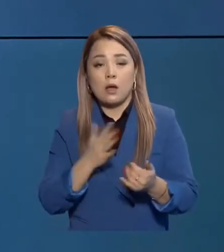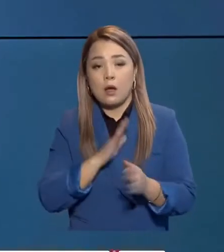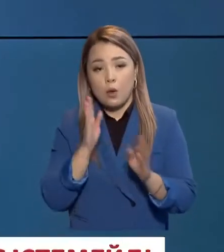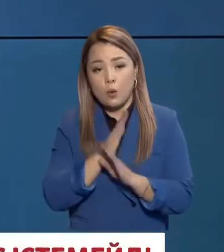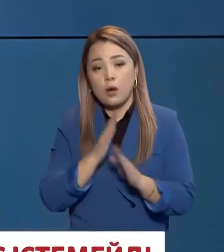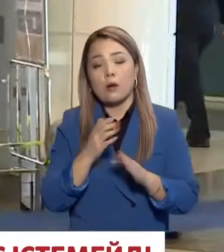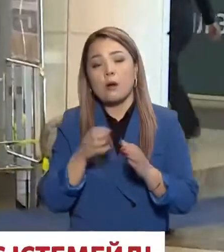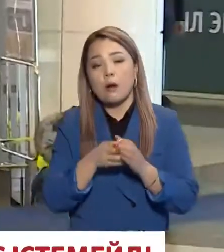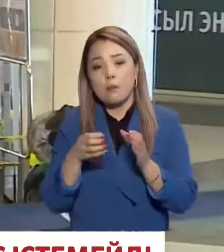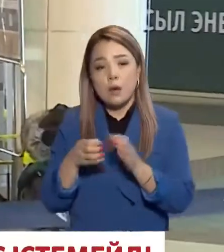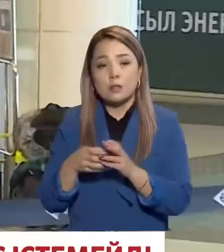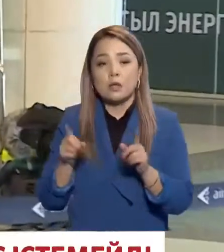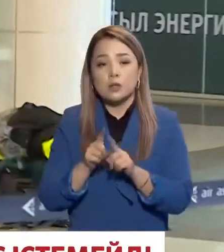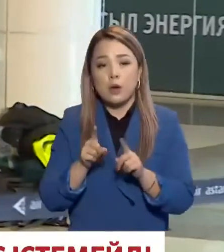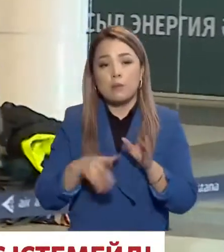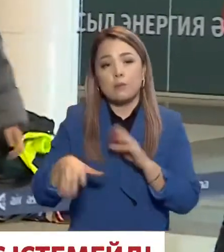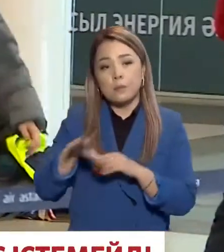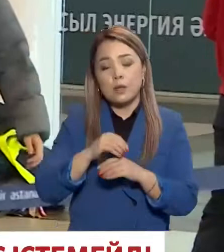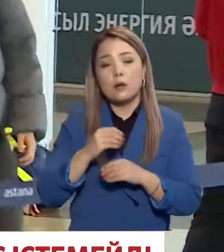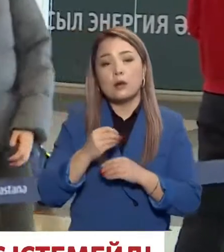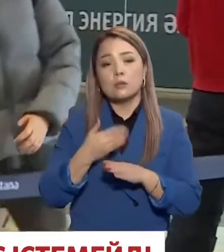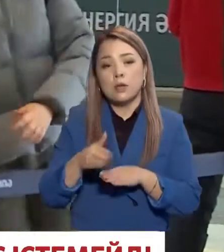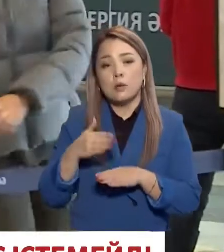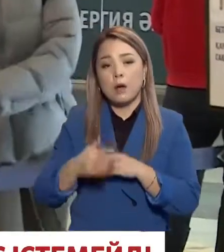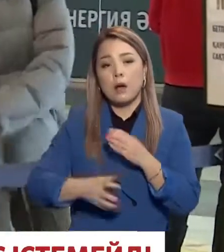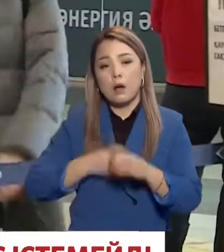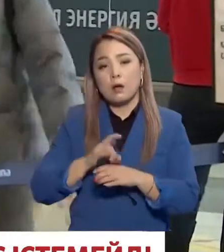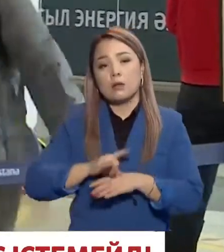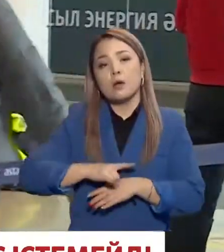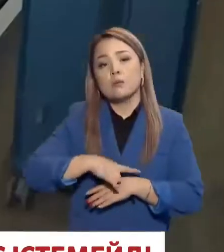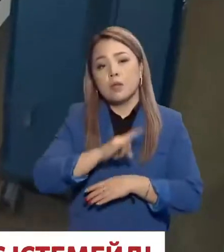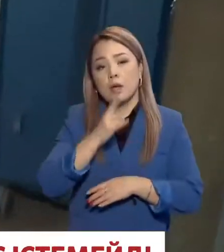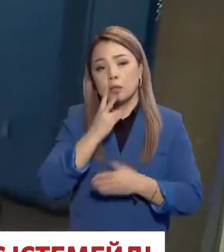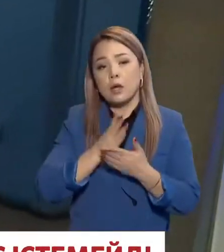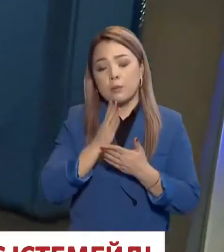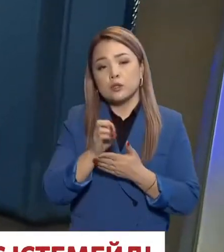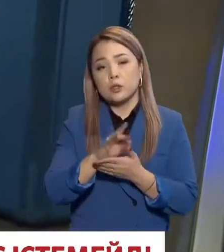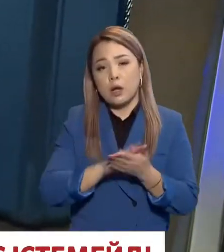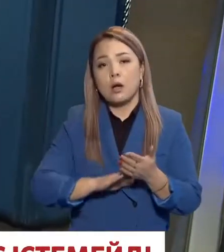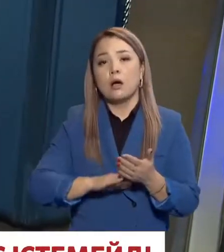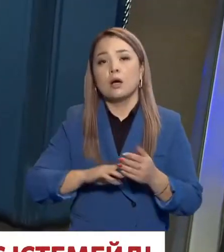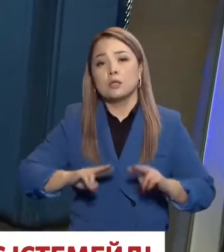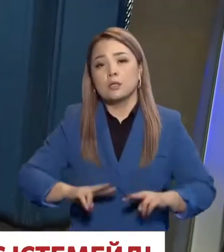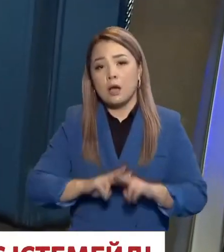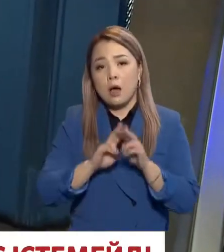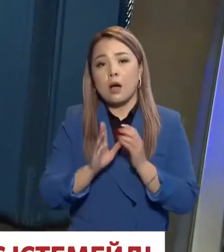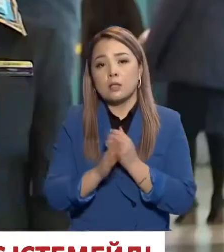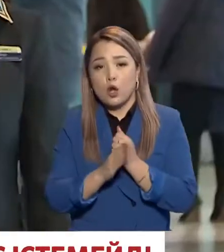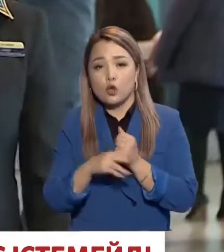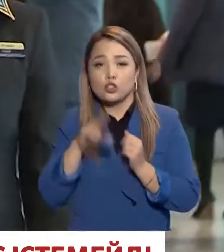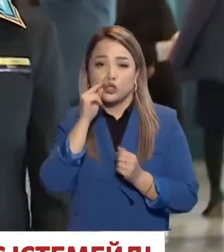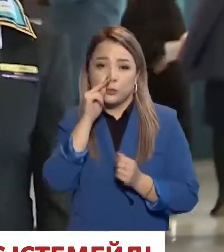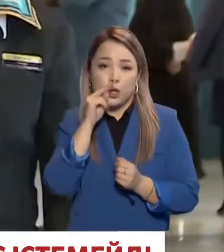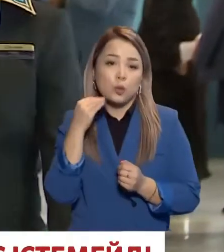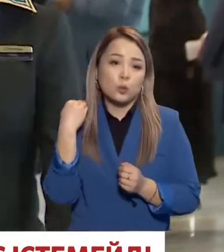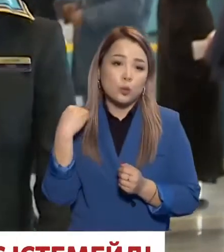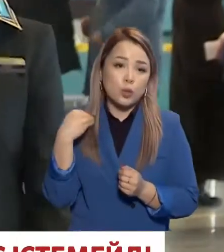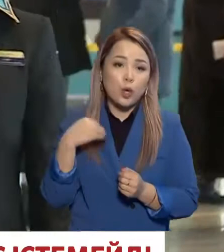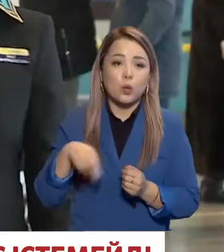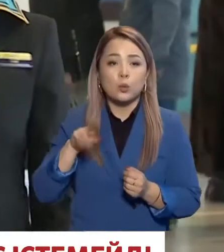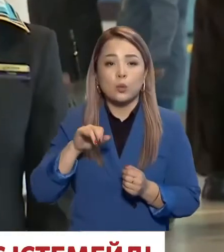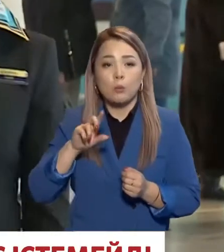компаниялары біртіндеп ішкі және халықаралық рейстерге ұшуды жалғастыруда. Елордадан Атырауға, Шымкентке, сондай-ақ Түркістан мен Дубай